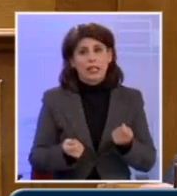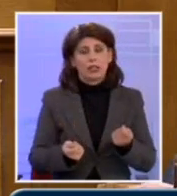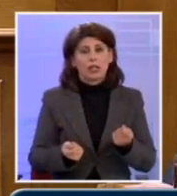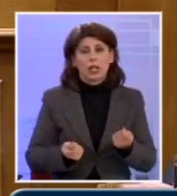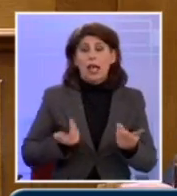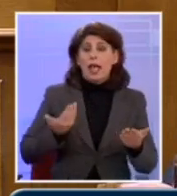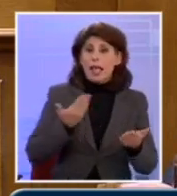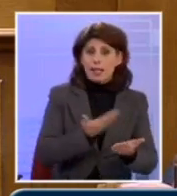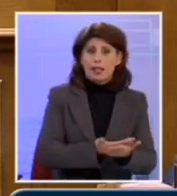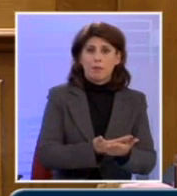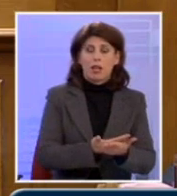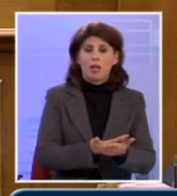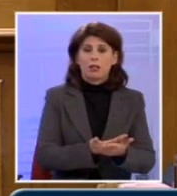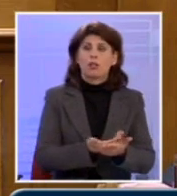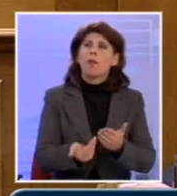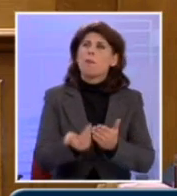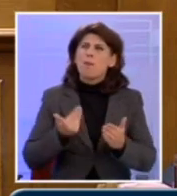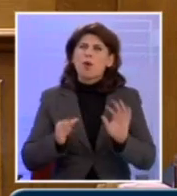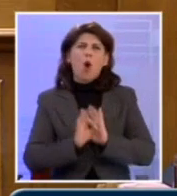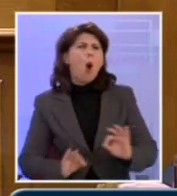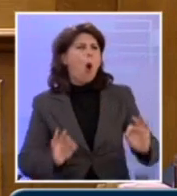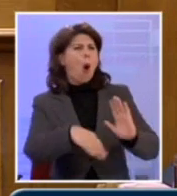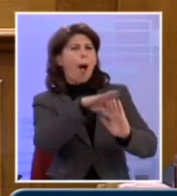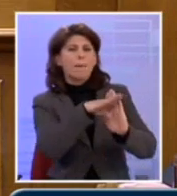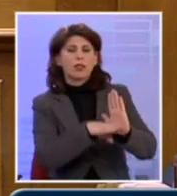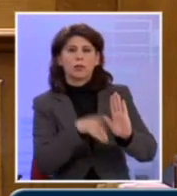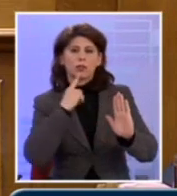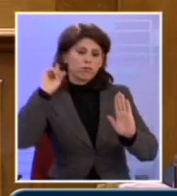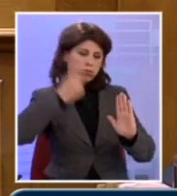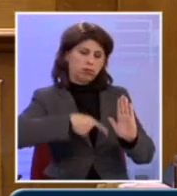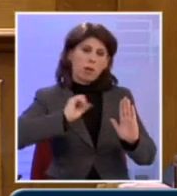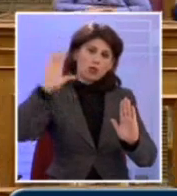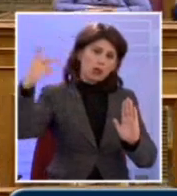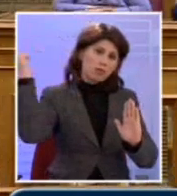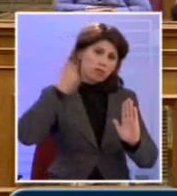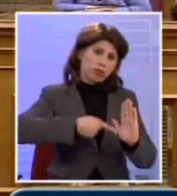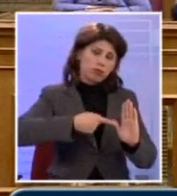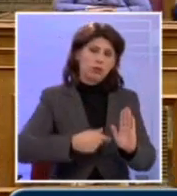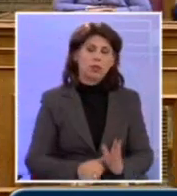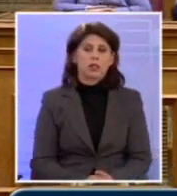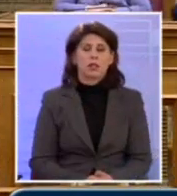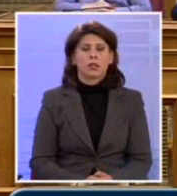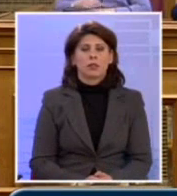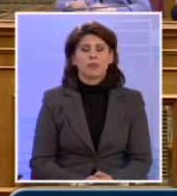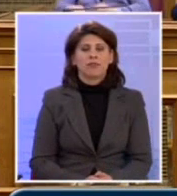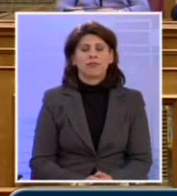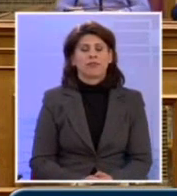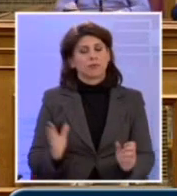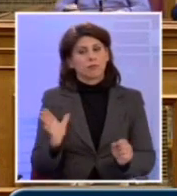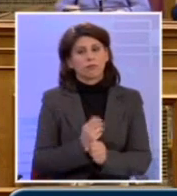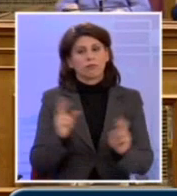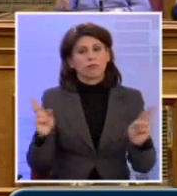έτοιμα προαπαιτούμενα που επιβάλλονται απ' έξω. Πετύχαμε επίσης μείωση